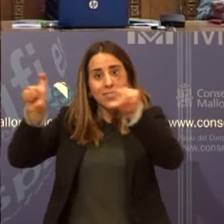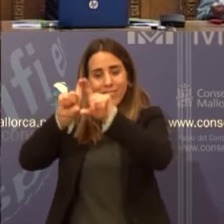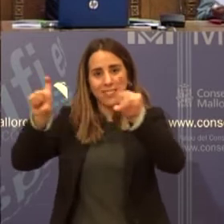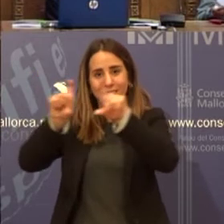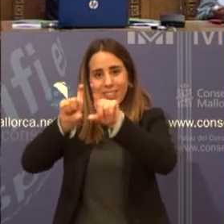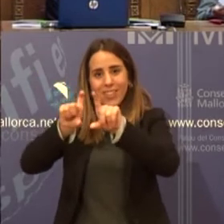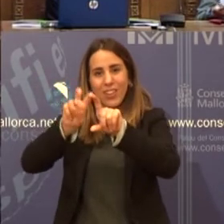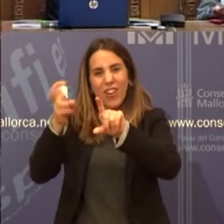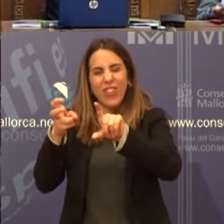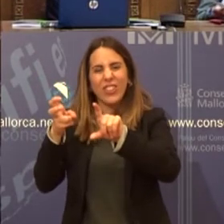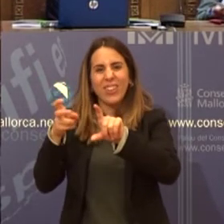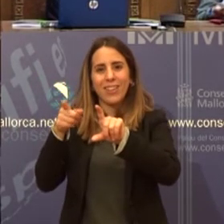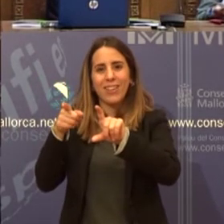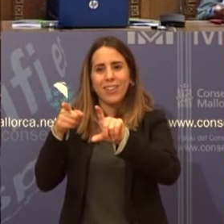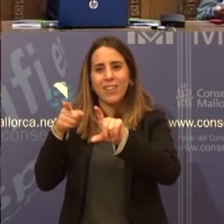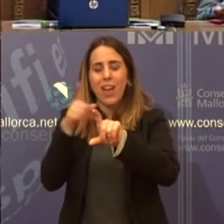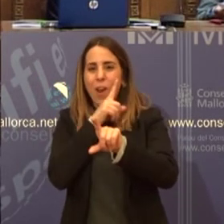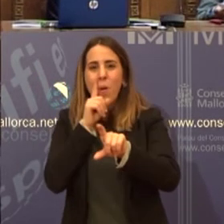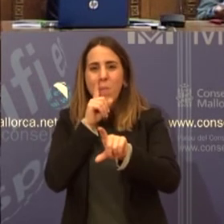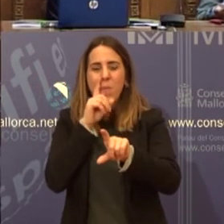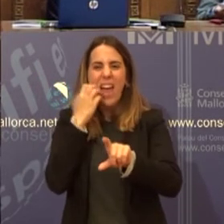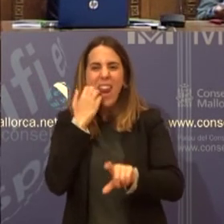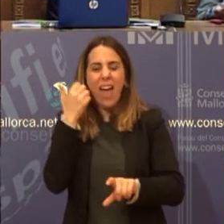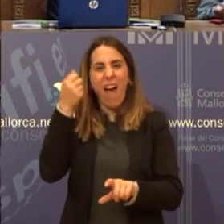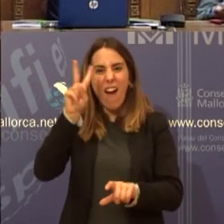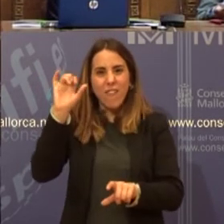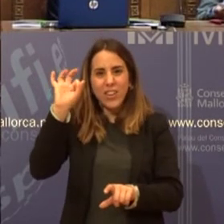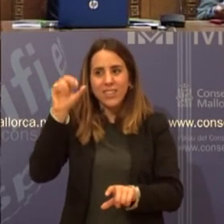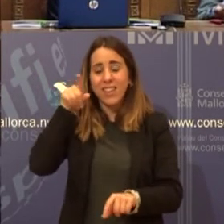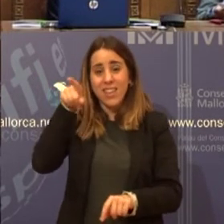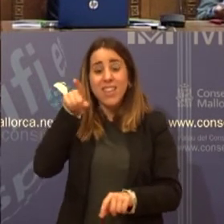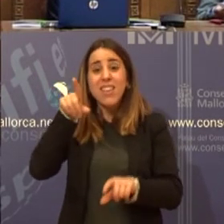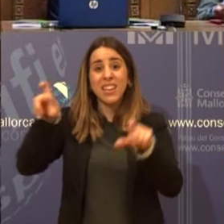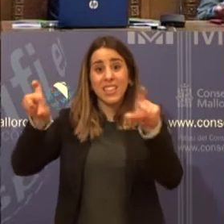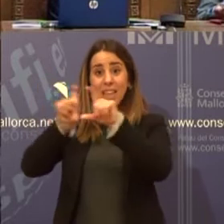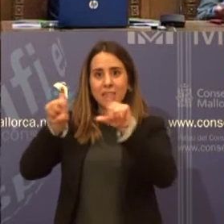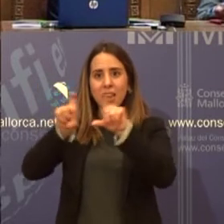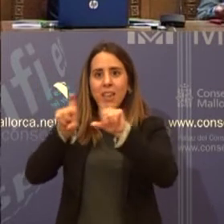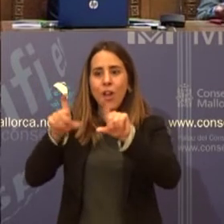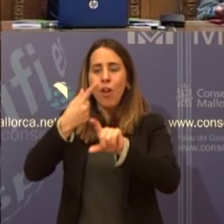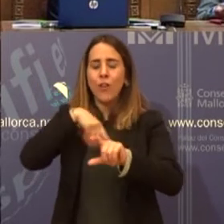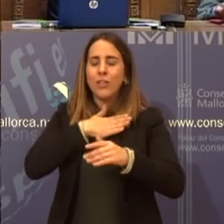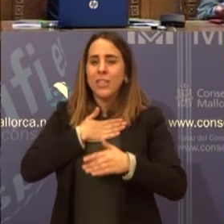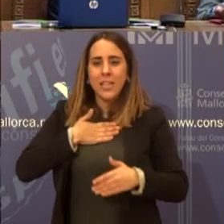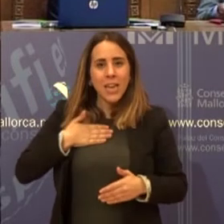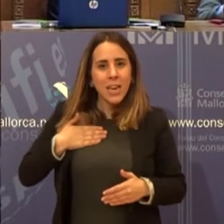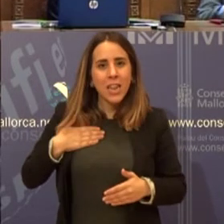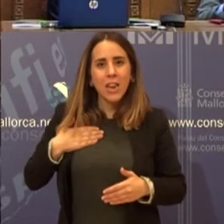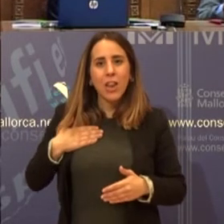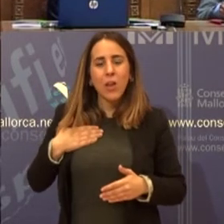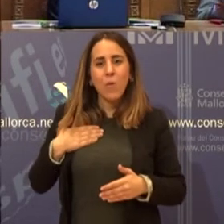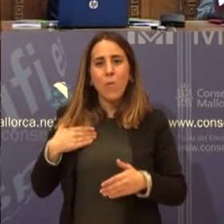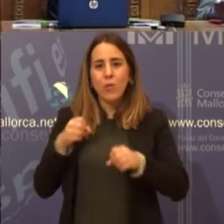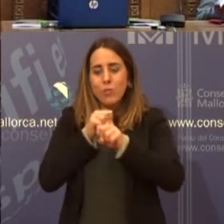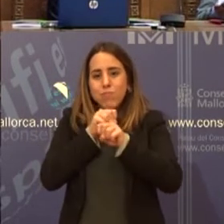obrir un altre celler que fos Rara Avis, i dins aquest celler que volem que serveixi per